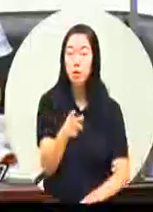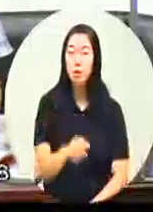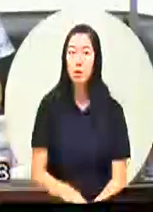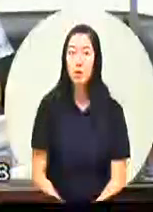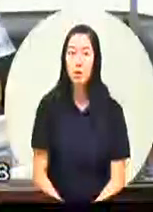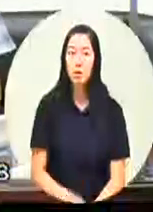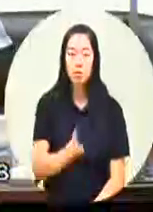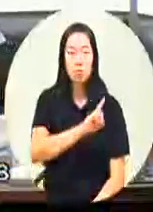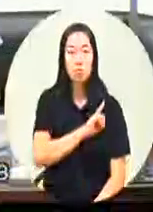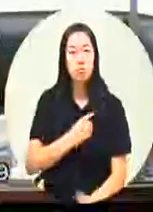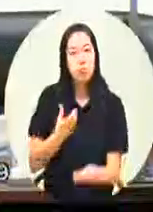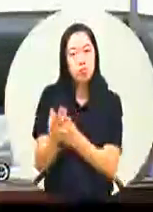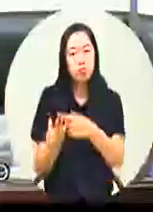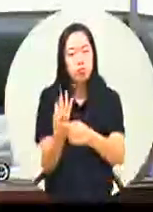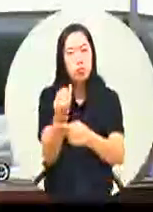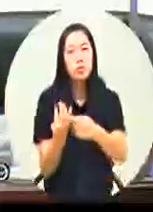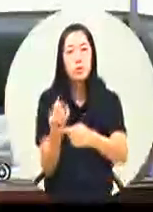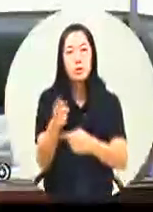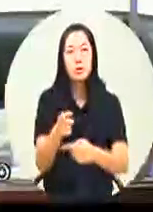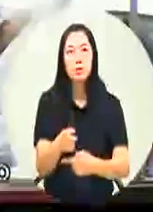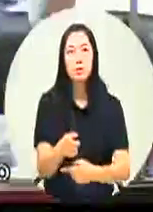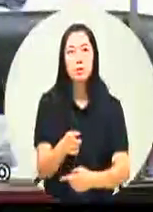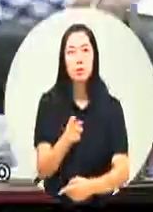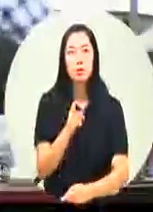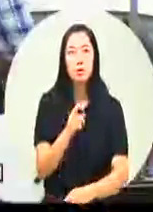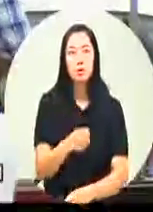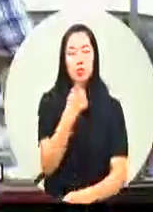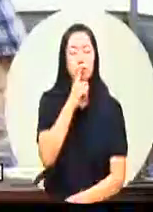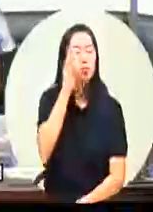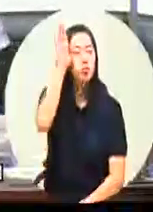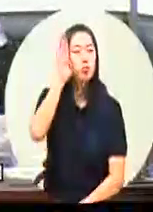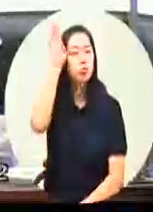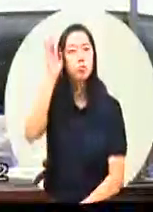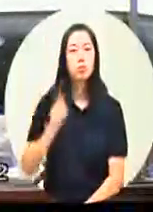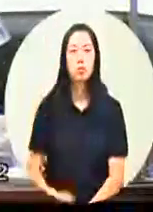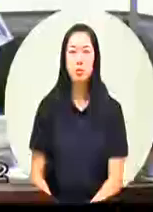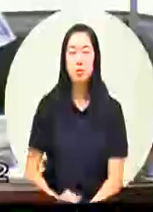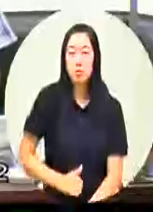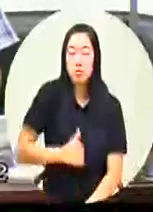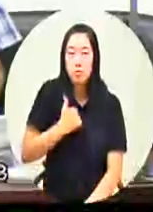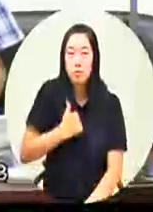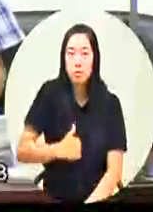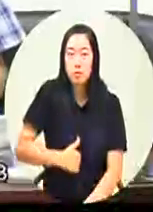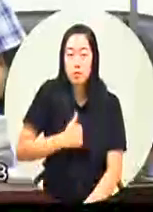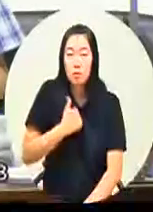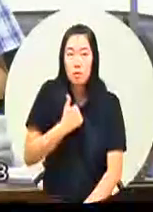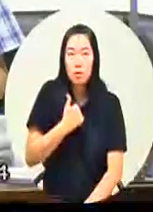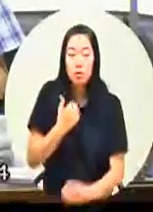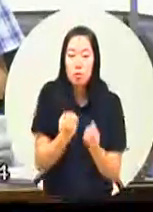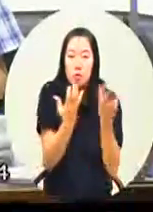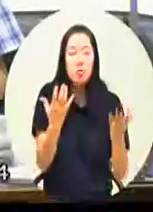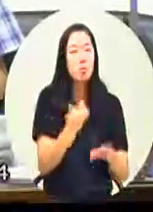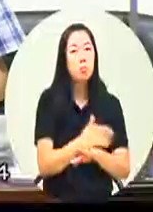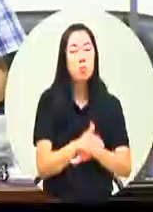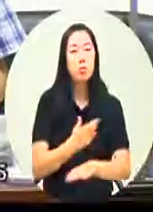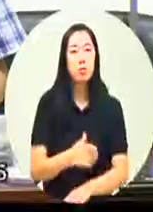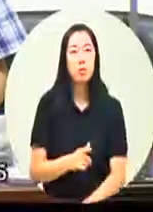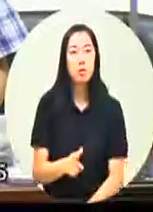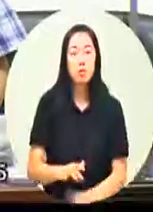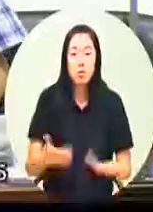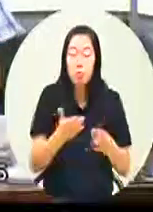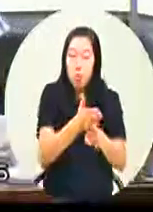个你自偿率是在那边画山画水的，不一定实现呢。你已经轻轨捷运，你跟